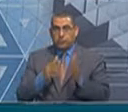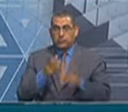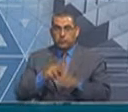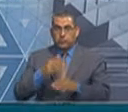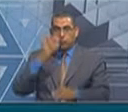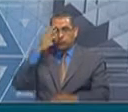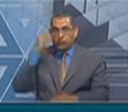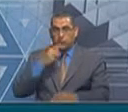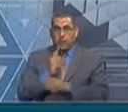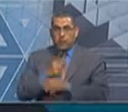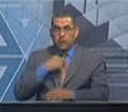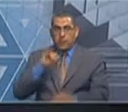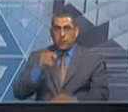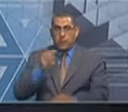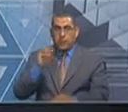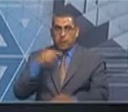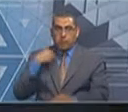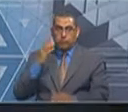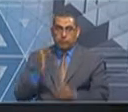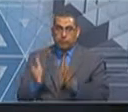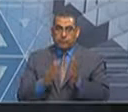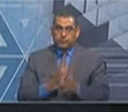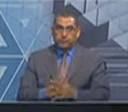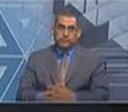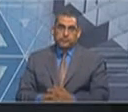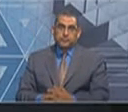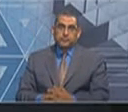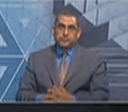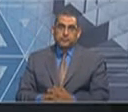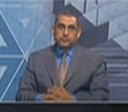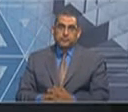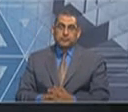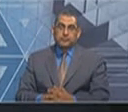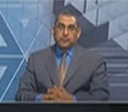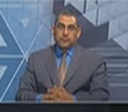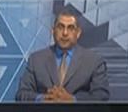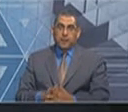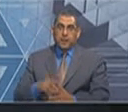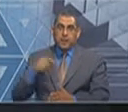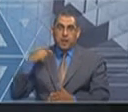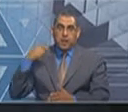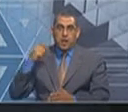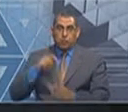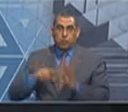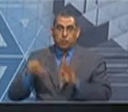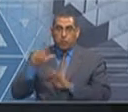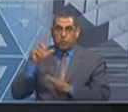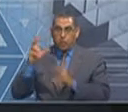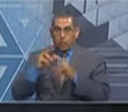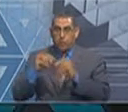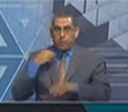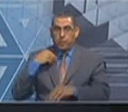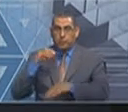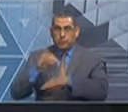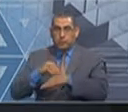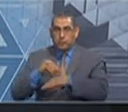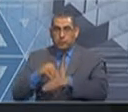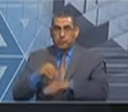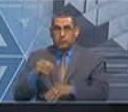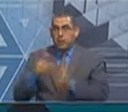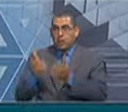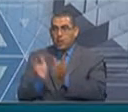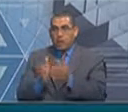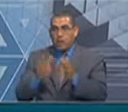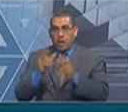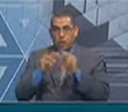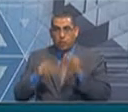أيضا لضيفك الكريم، شكرا جزيلا لكما. طلب رئيس الوزراء اللبناني المكلف مصطفى أديب طلب جميع